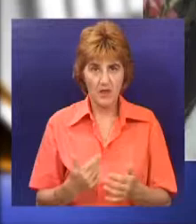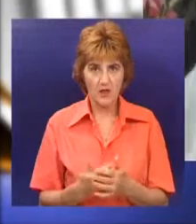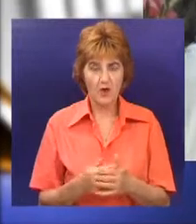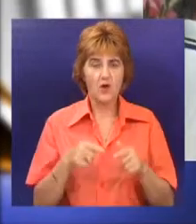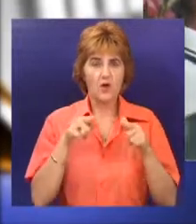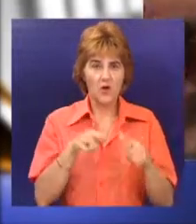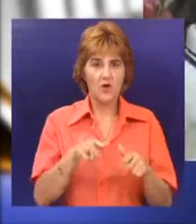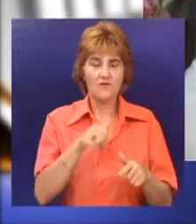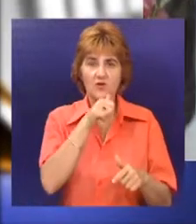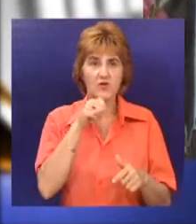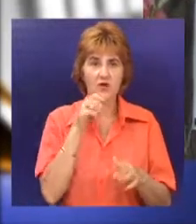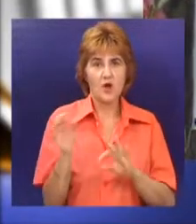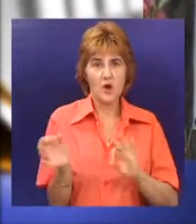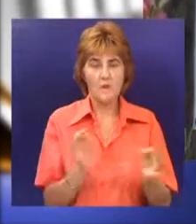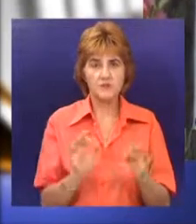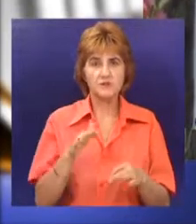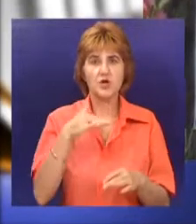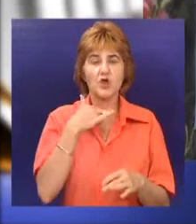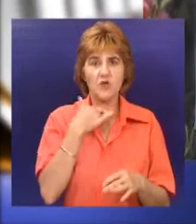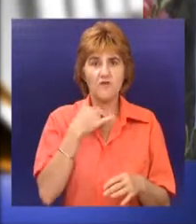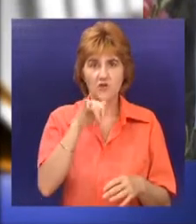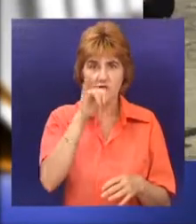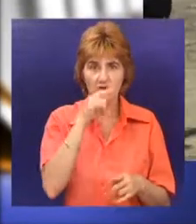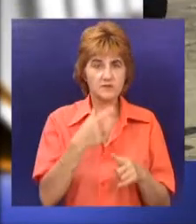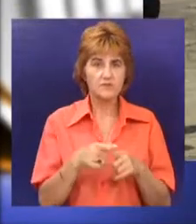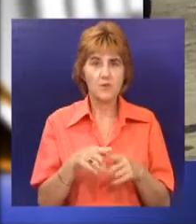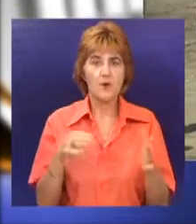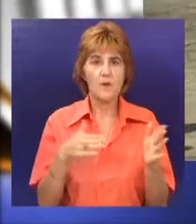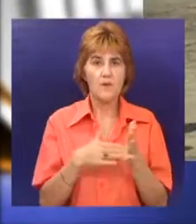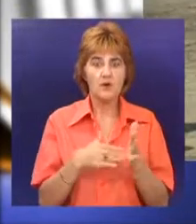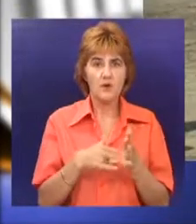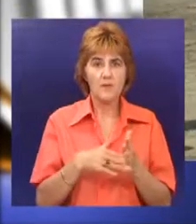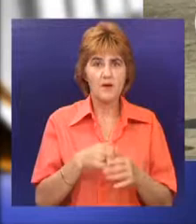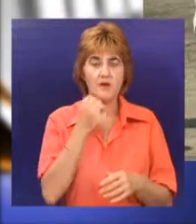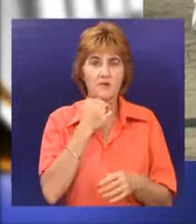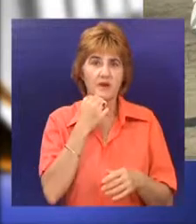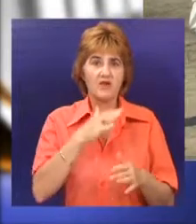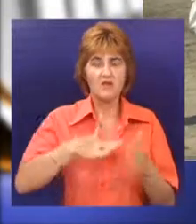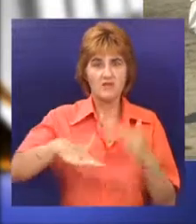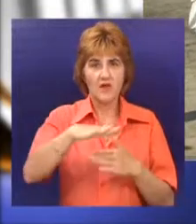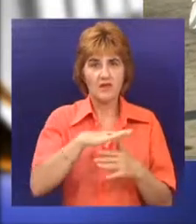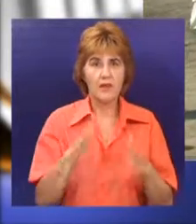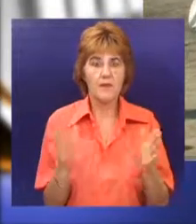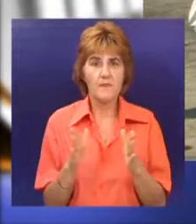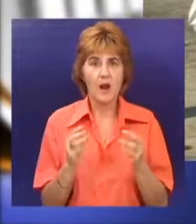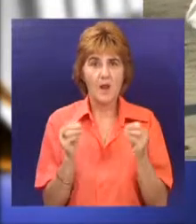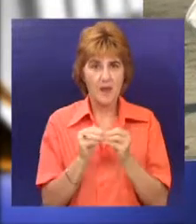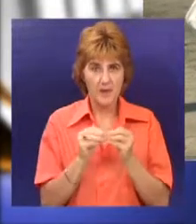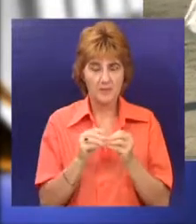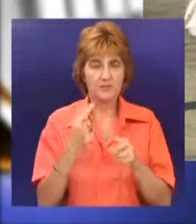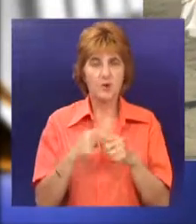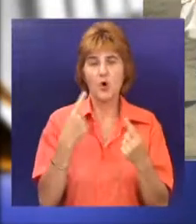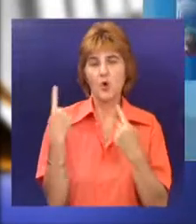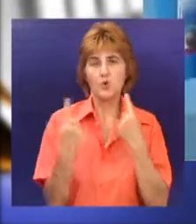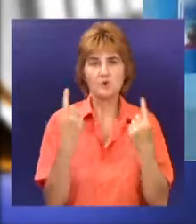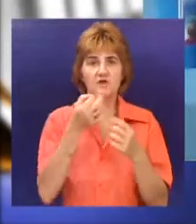dinara. Realizacijom ovog projekta obezbeđena je dovoljna količina vode za potrebe privredne zone Mali Bajmok, čime se kompletiraju svi infrastrukturni